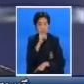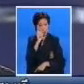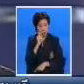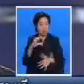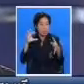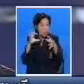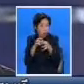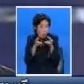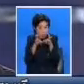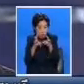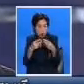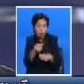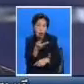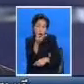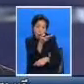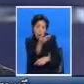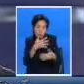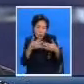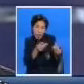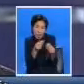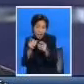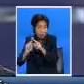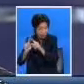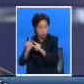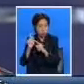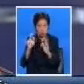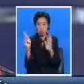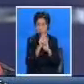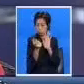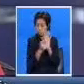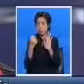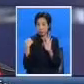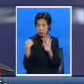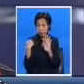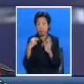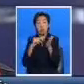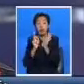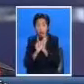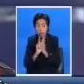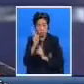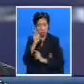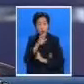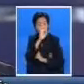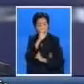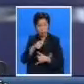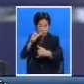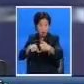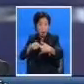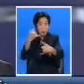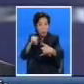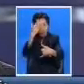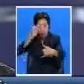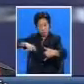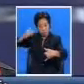อยู่นะครับลักษณะเนี่ยก็หมายความว่าคือคดีตัดสินแล้วนะครับคนๆนั้นเนี่ย